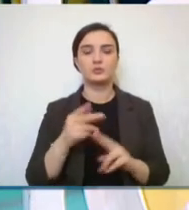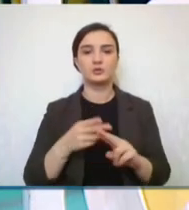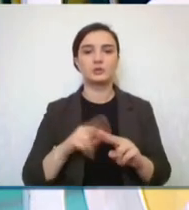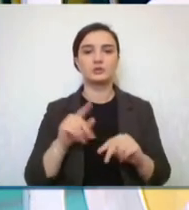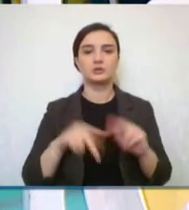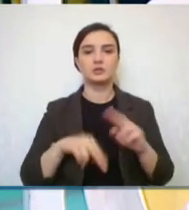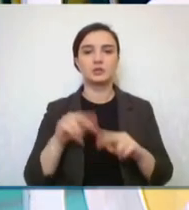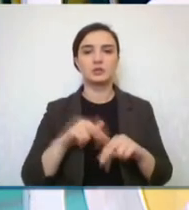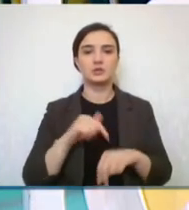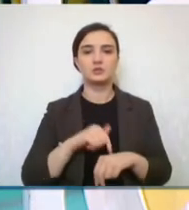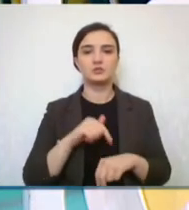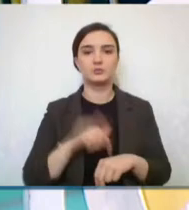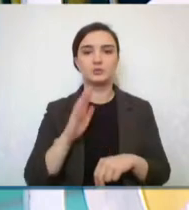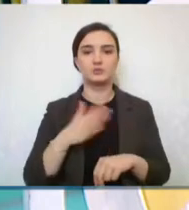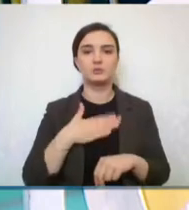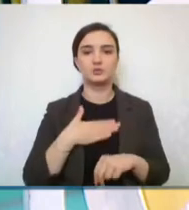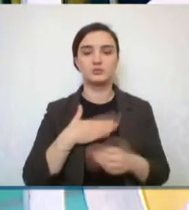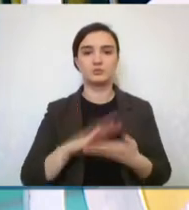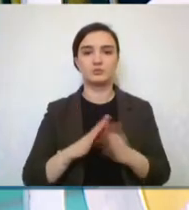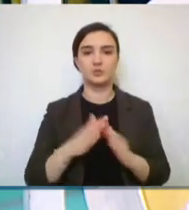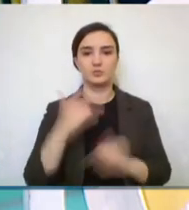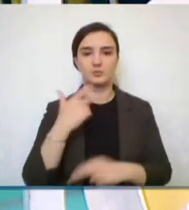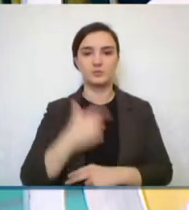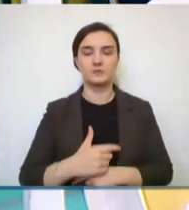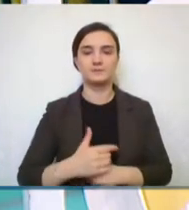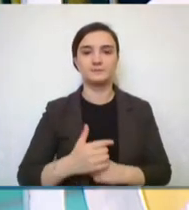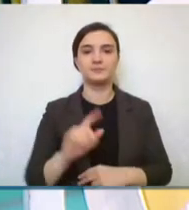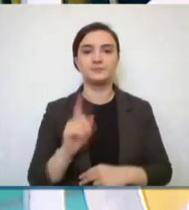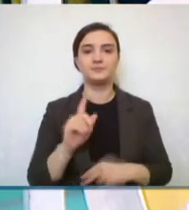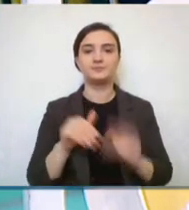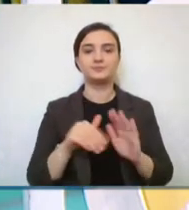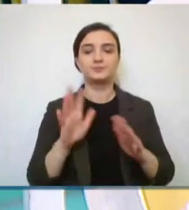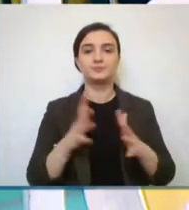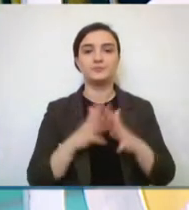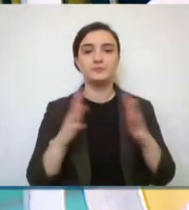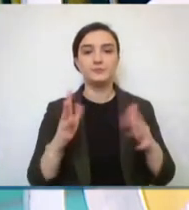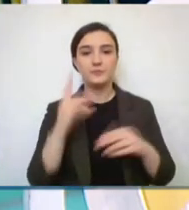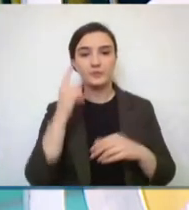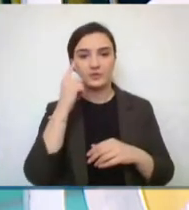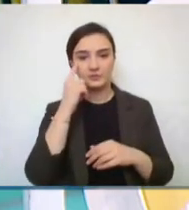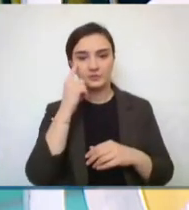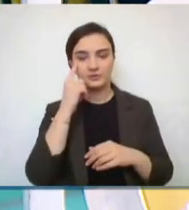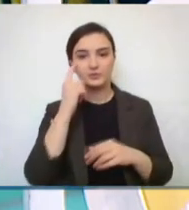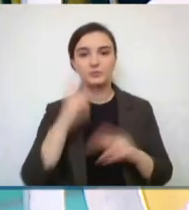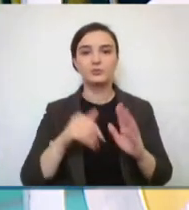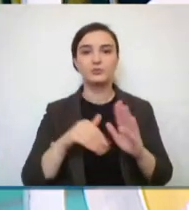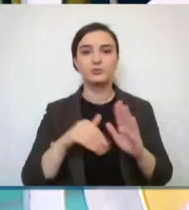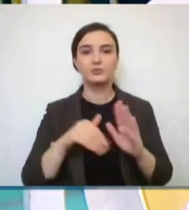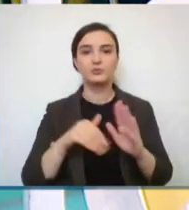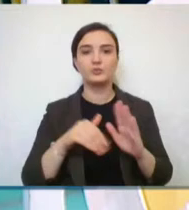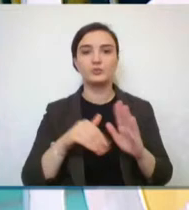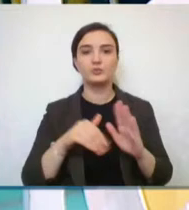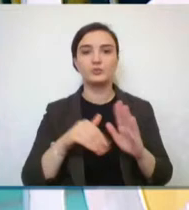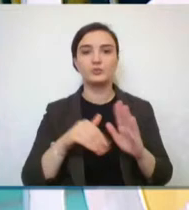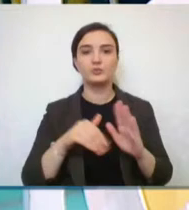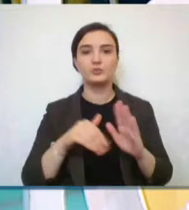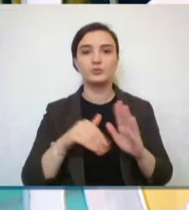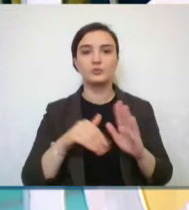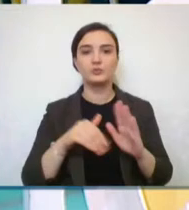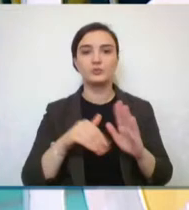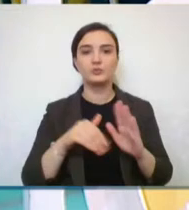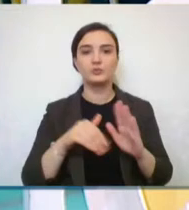ჩემ თლიან მდგომარეობაზე, ხო? რაც მეც ვფიქრობ, მით უფრო უარესადა. ამიტომ ყველაზე კარგი